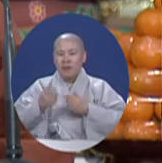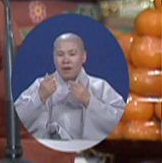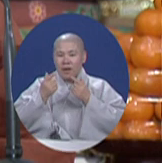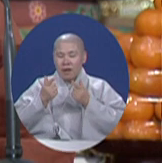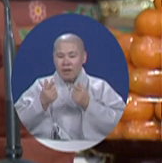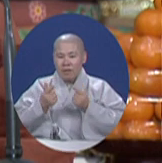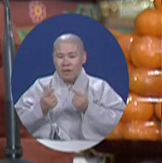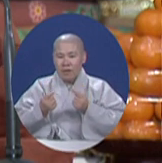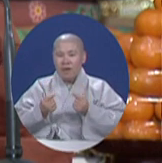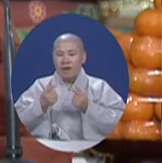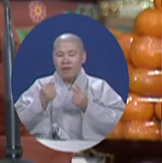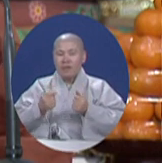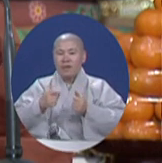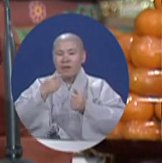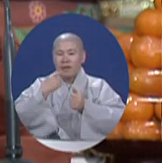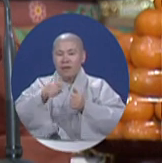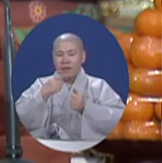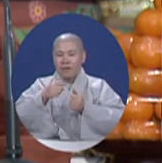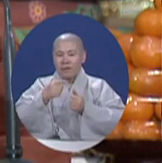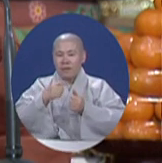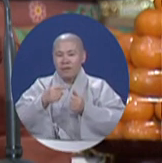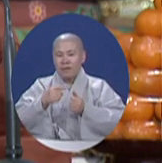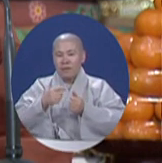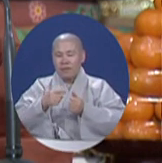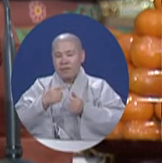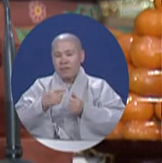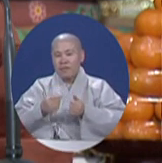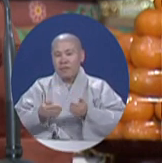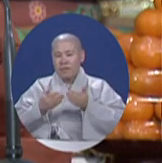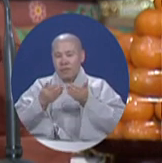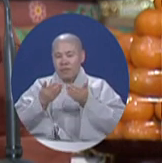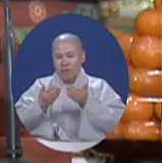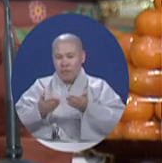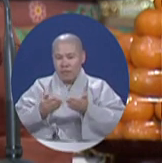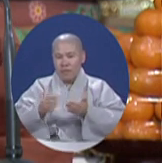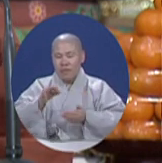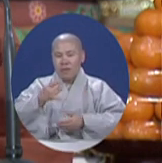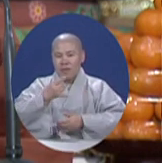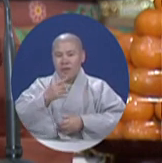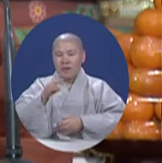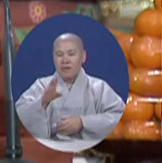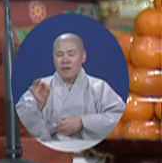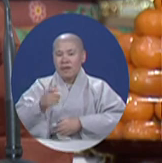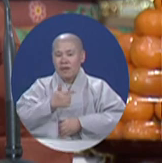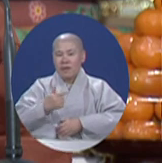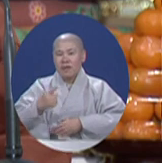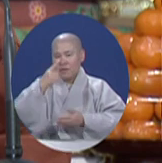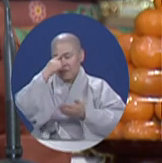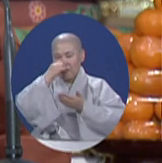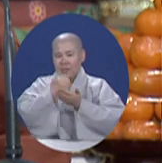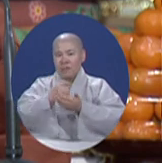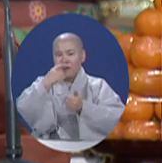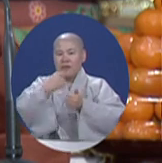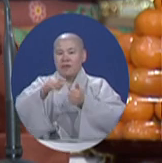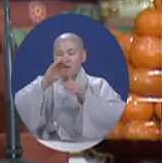이런 가르침을 준 그런 위대한 가르침이 의상 스님의 가르침입니다.